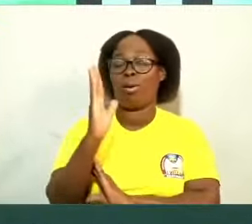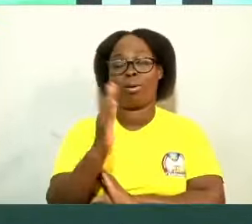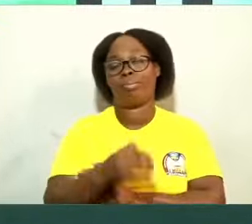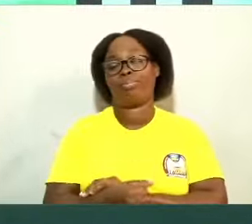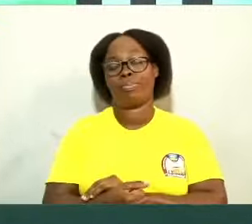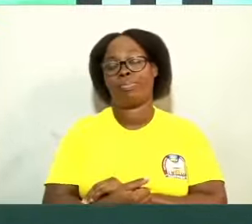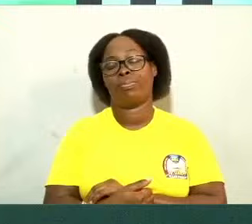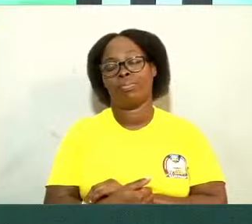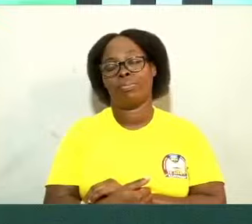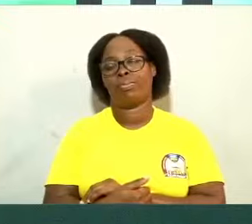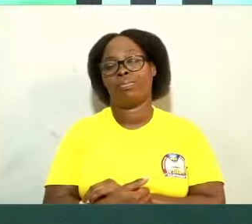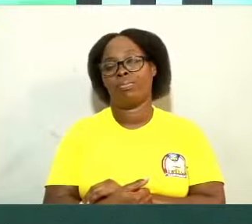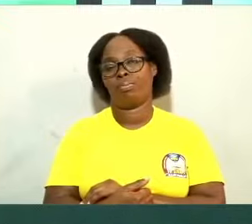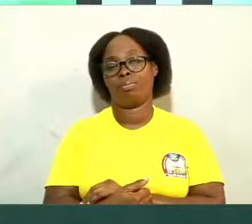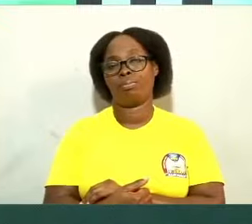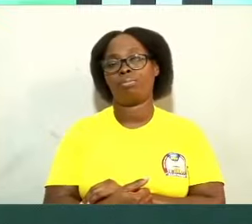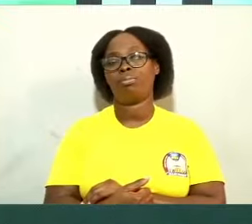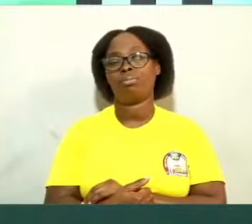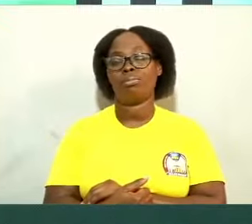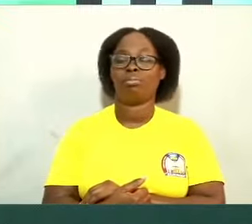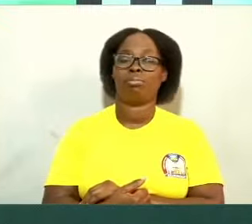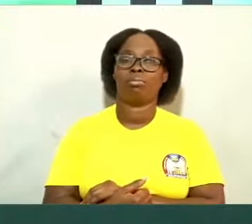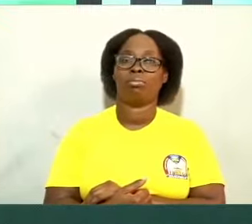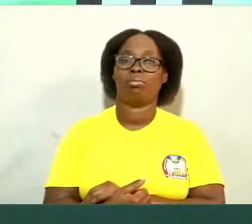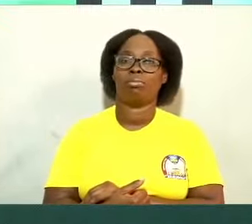mtu. Kwa hiyo